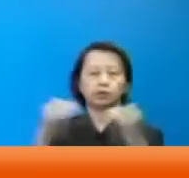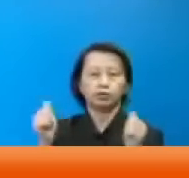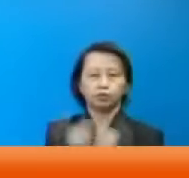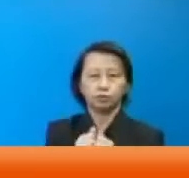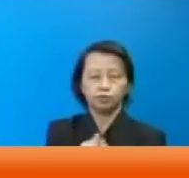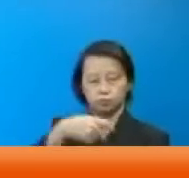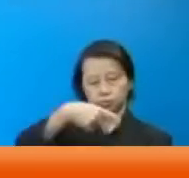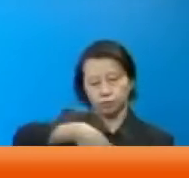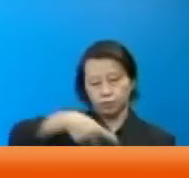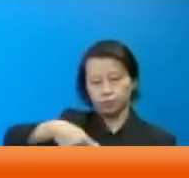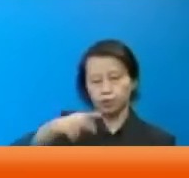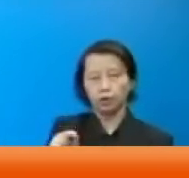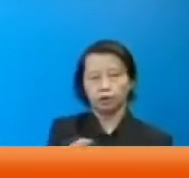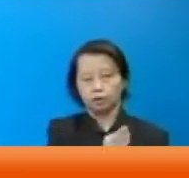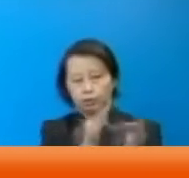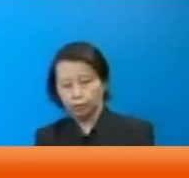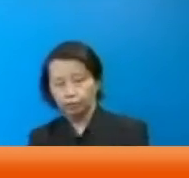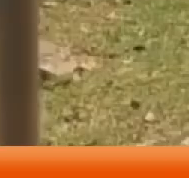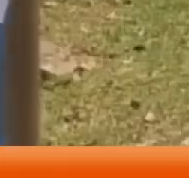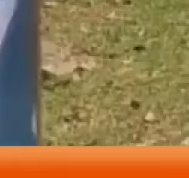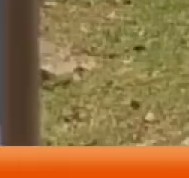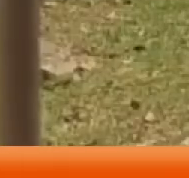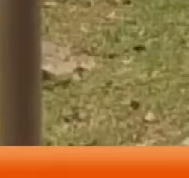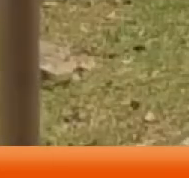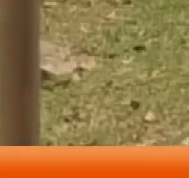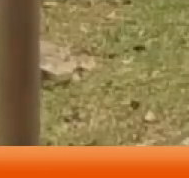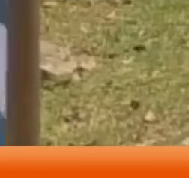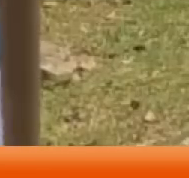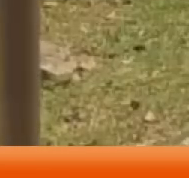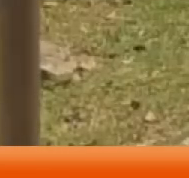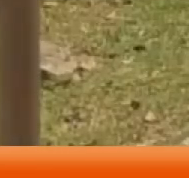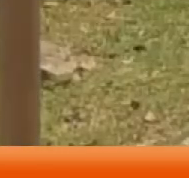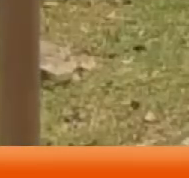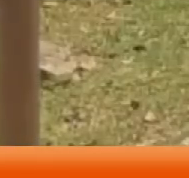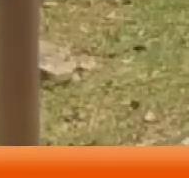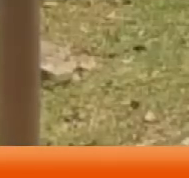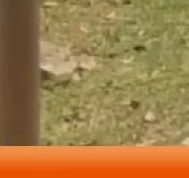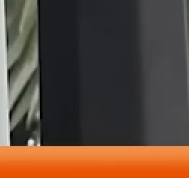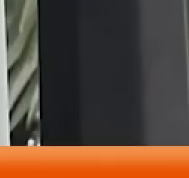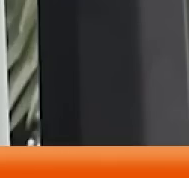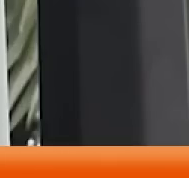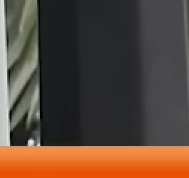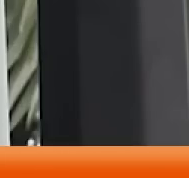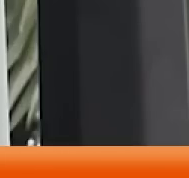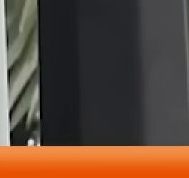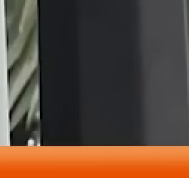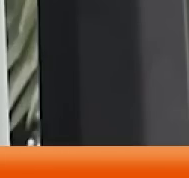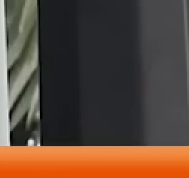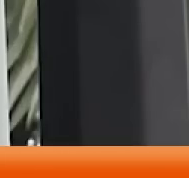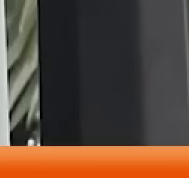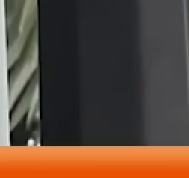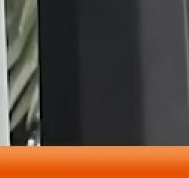seorang bekas menteri adalah suatu daripada dua nama dikemukakan oleh PN kepada Panglima untuk